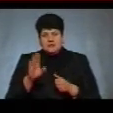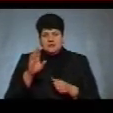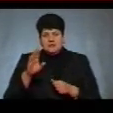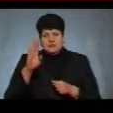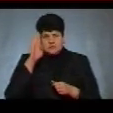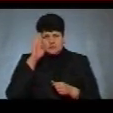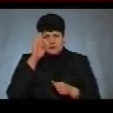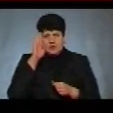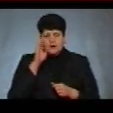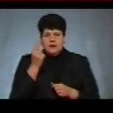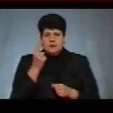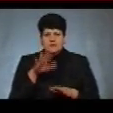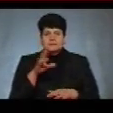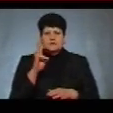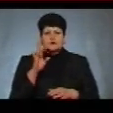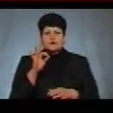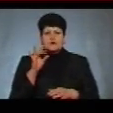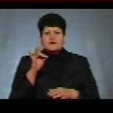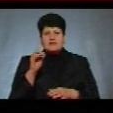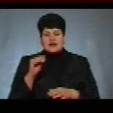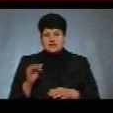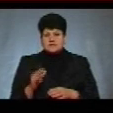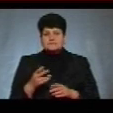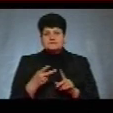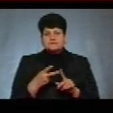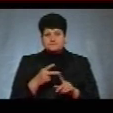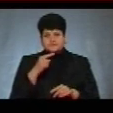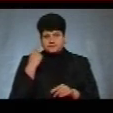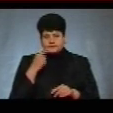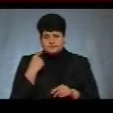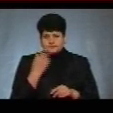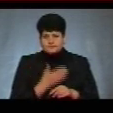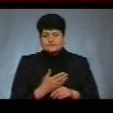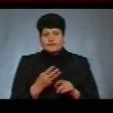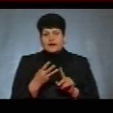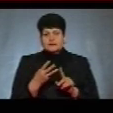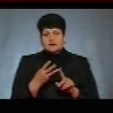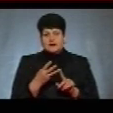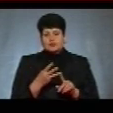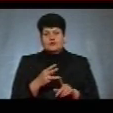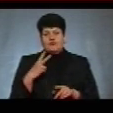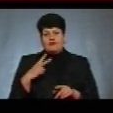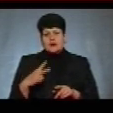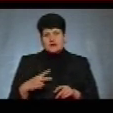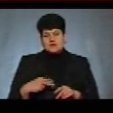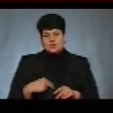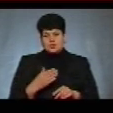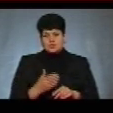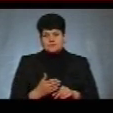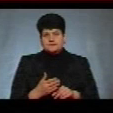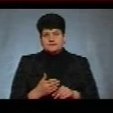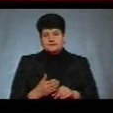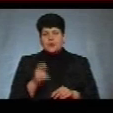першому місці норвежець Йоханнес Тінгнесбьо, на другому росіянин Олександр Логінов і на третьому француз Кантон Фіон